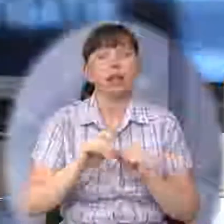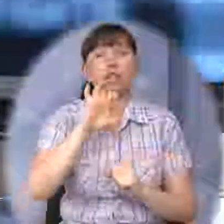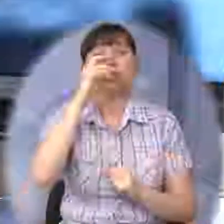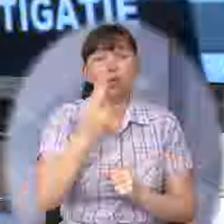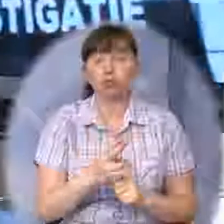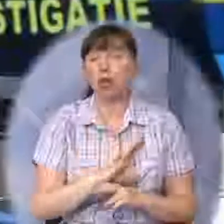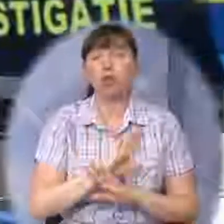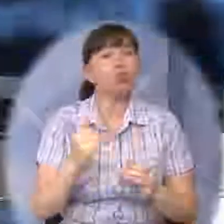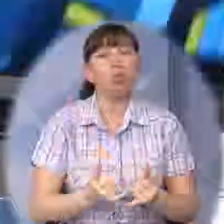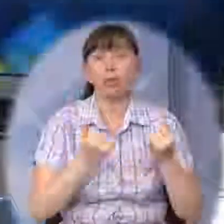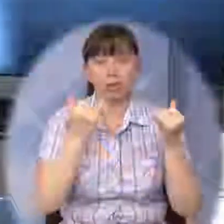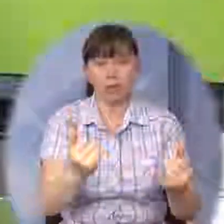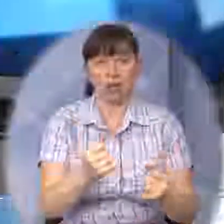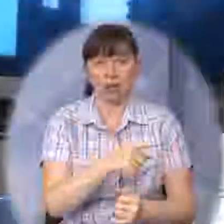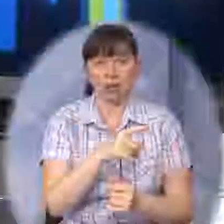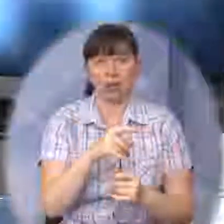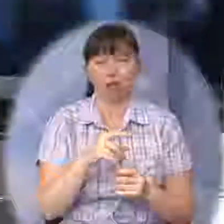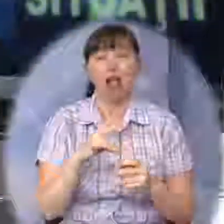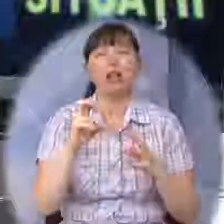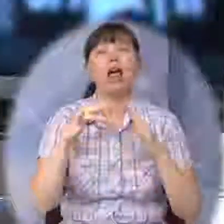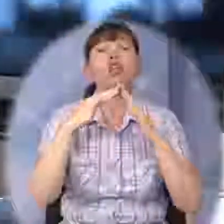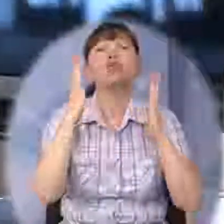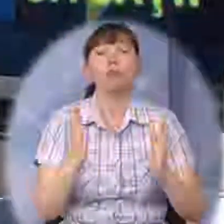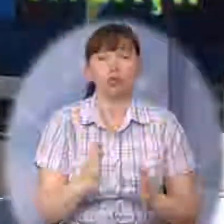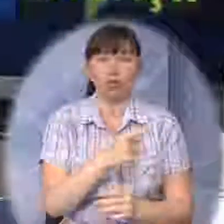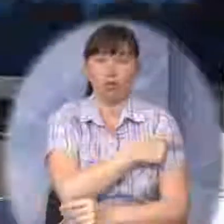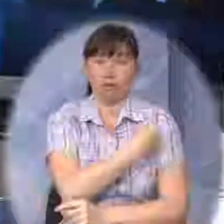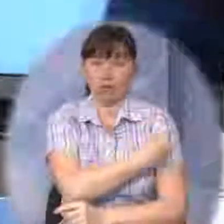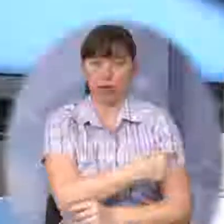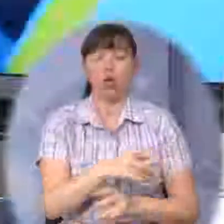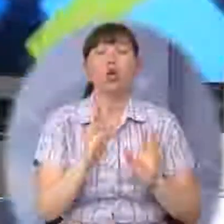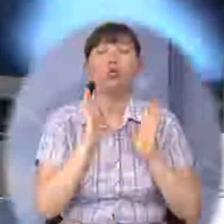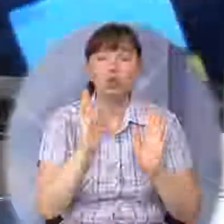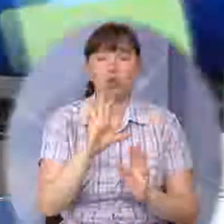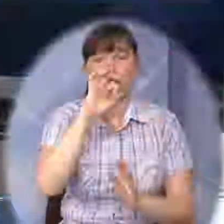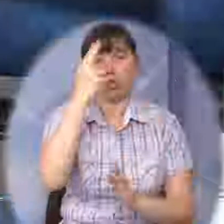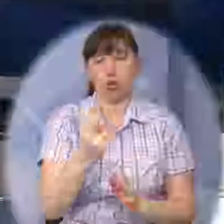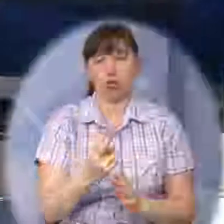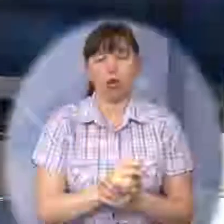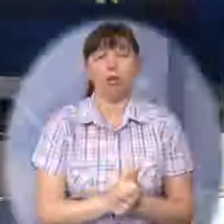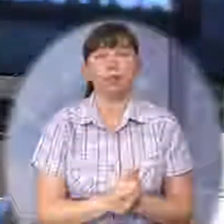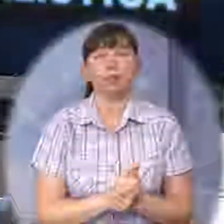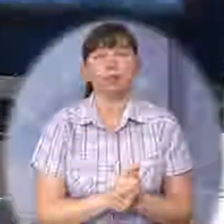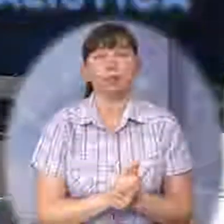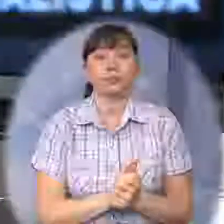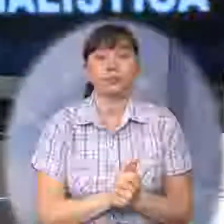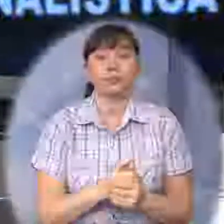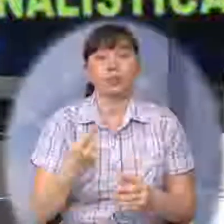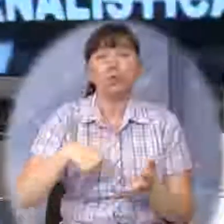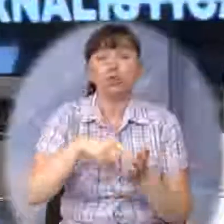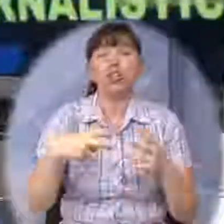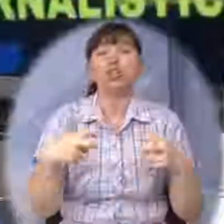nici nu prestează servicii de asistență medicală la domiciliu, numai asistență socială prin intermediul lucrătorilor sociali.